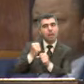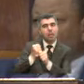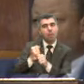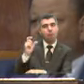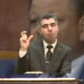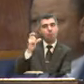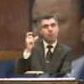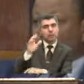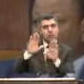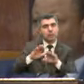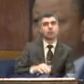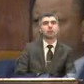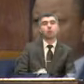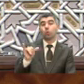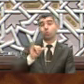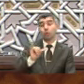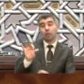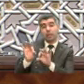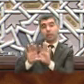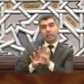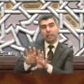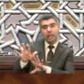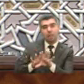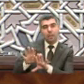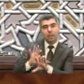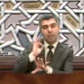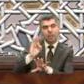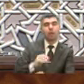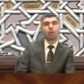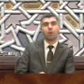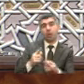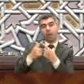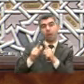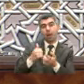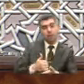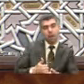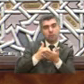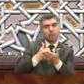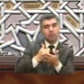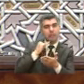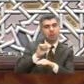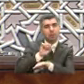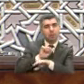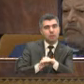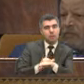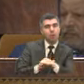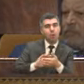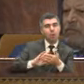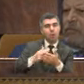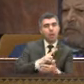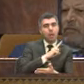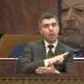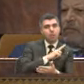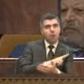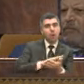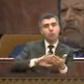وبالخصوص ما هي التدابير التي تعتزمون اتخاذها من أجل ضمان استفادة هذه الفئة من التأمين من